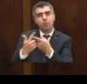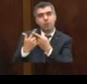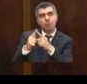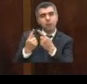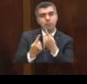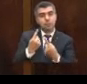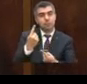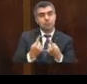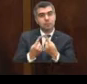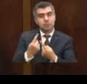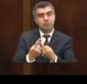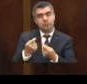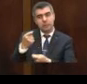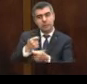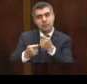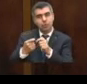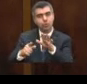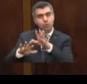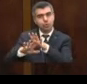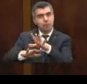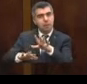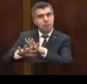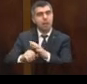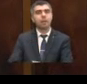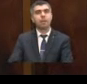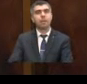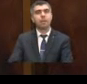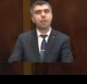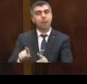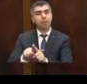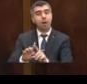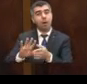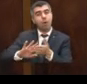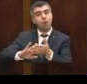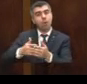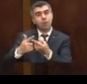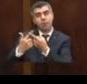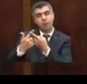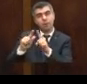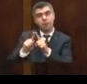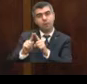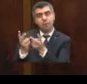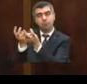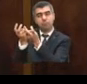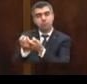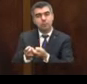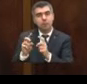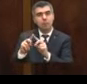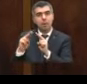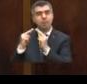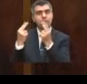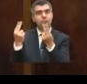التحتية الاقتصادية والاجتماعية. هذا مع مضاعفة الجهود لجلب الاستثمارات الدولية وإعادة النظر في البنية